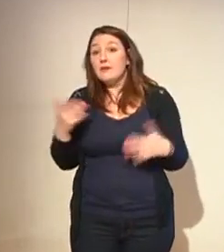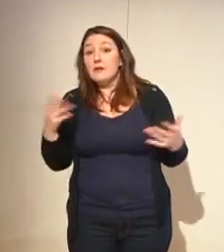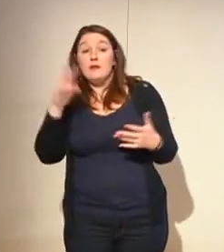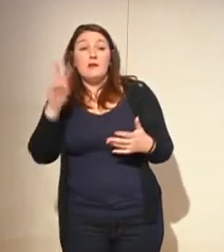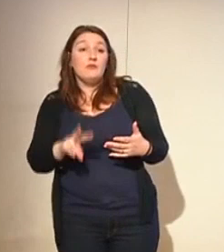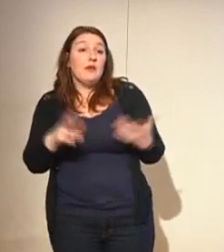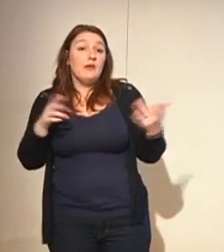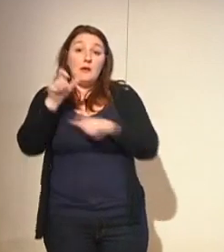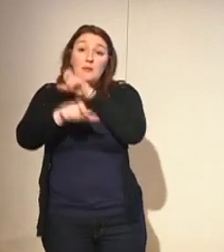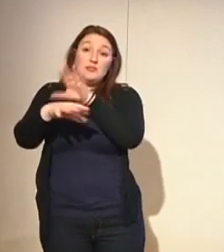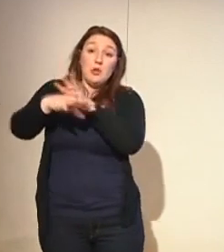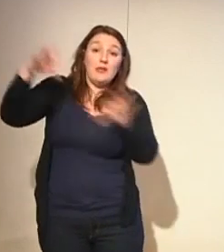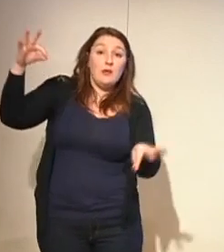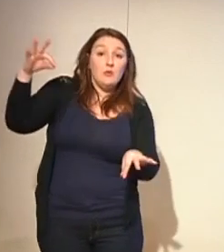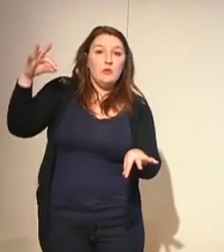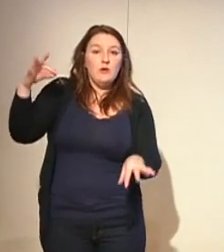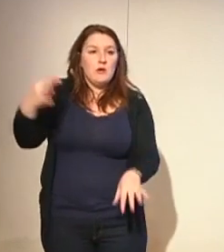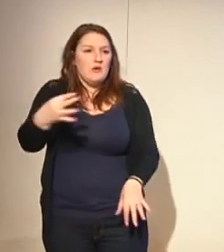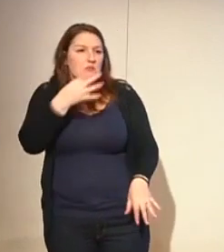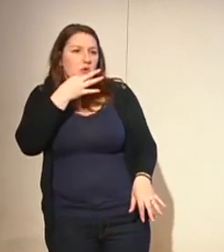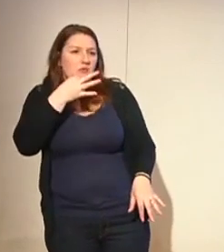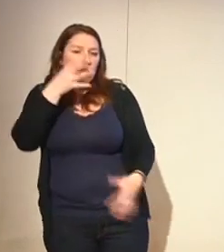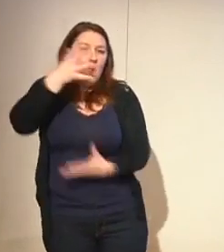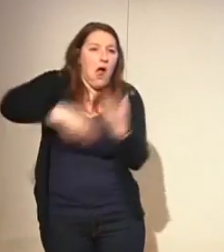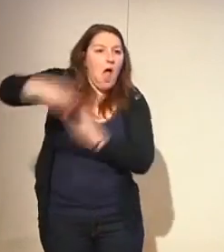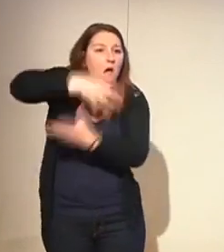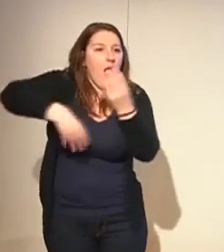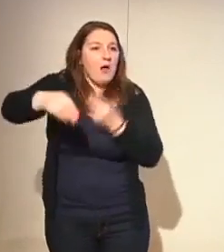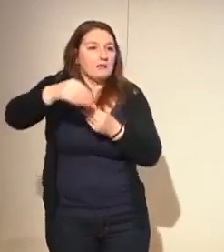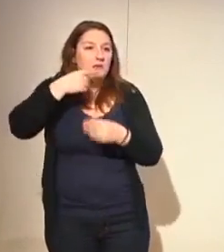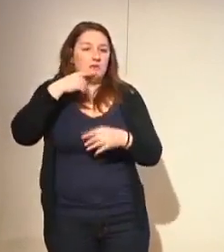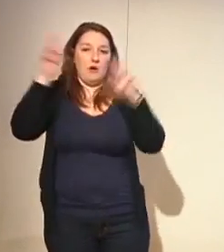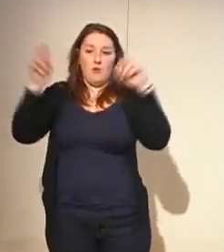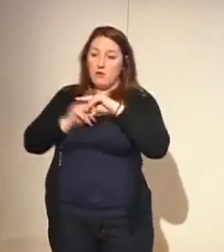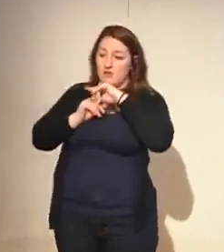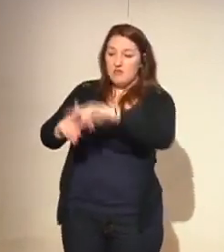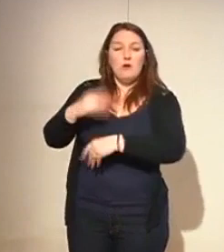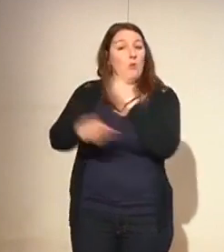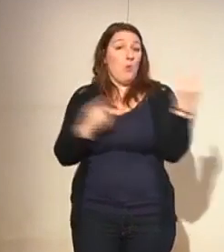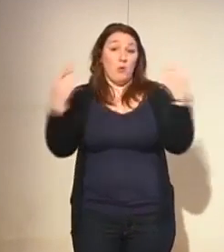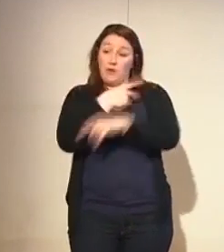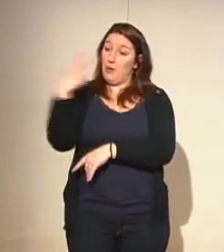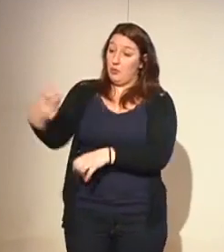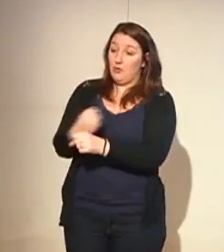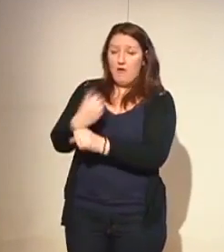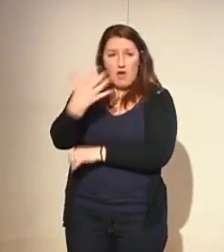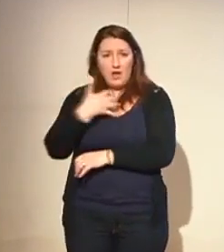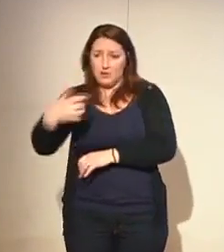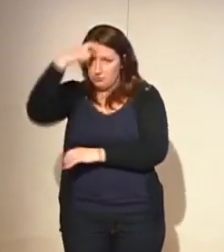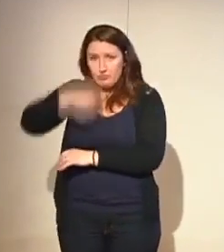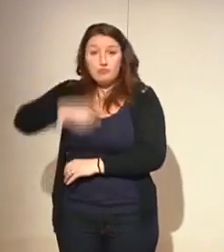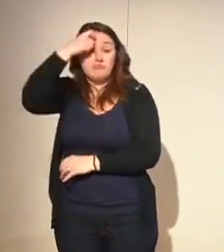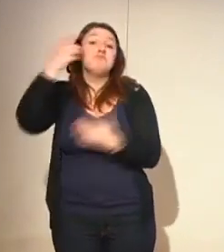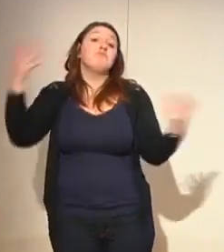l'index les élus qui seraient des profiteurs ou au contraire est-ce qu'on reconnaît la richesse de leur travail la réalité est que